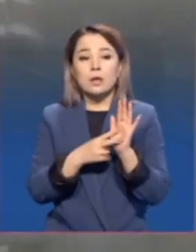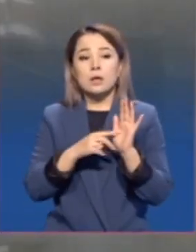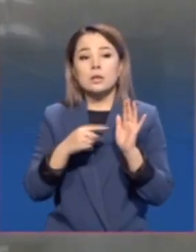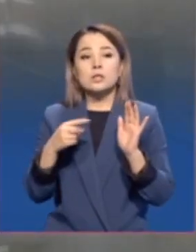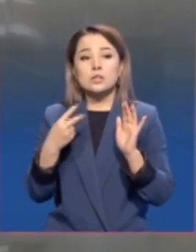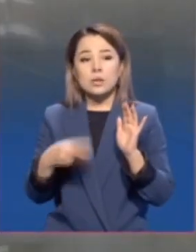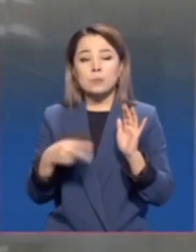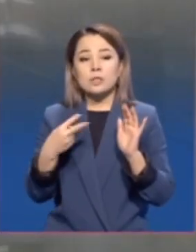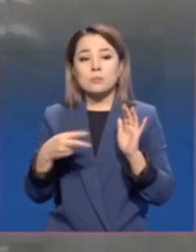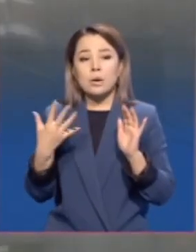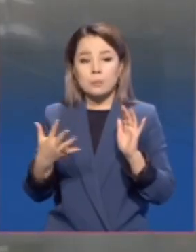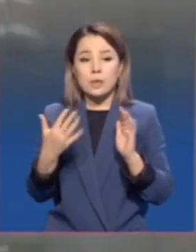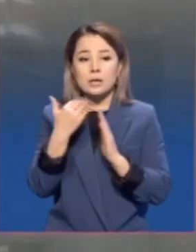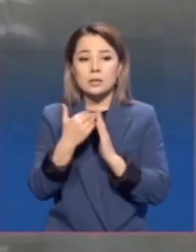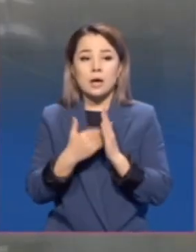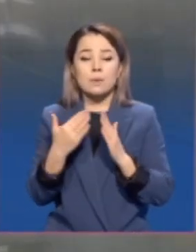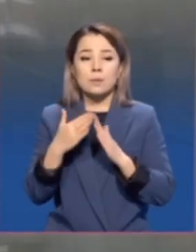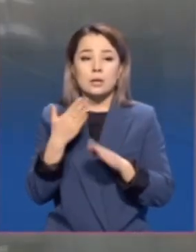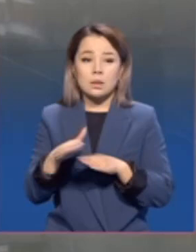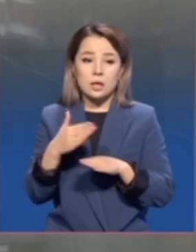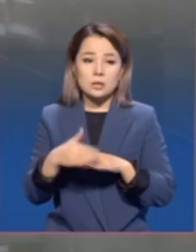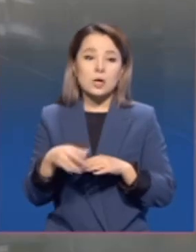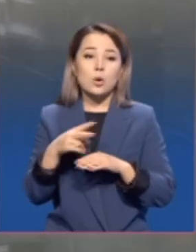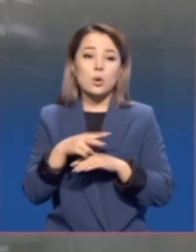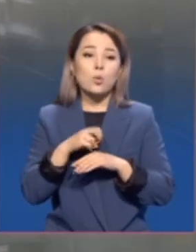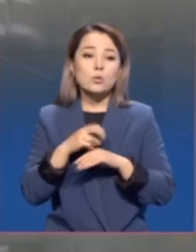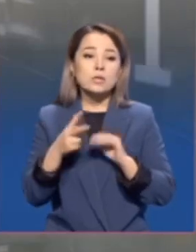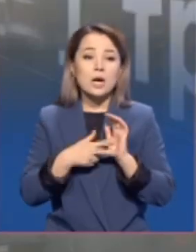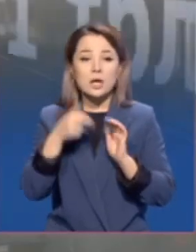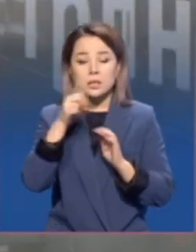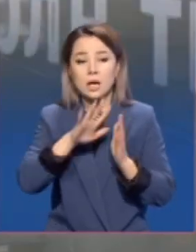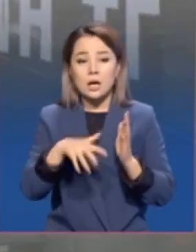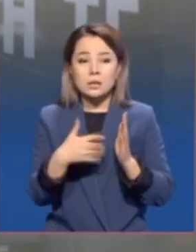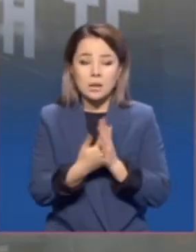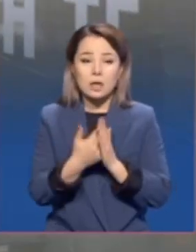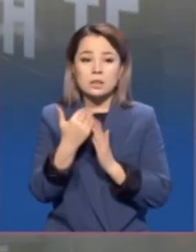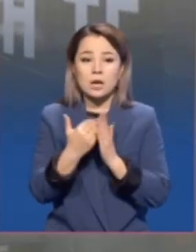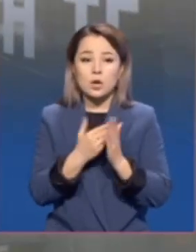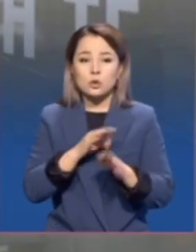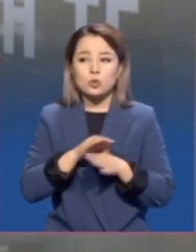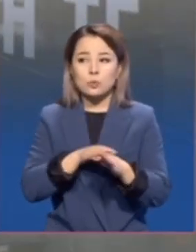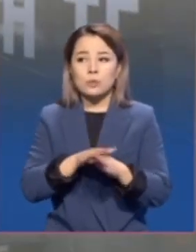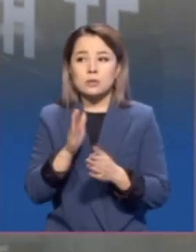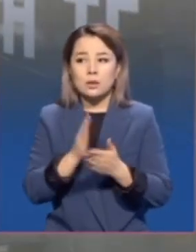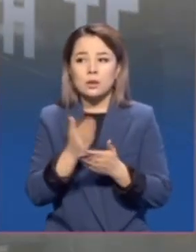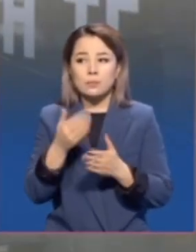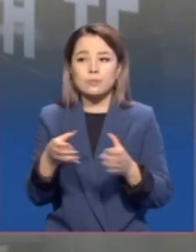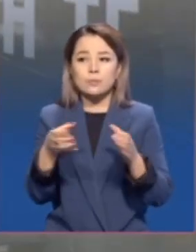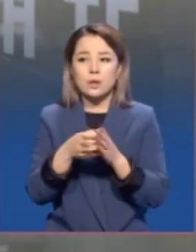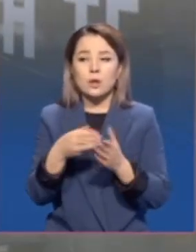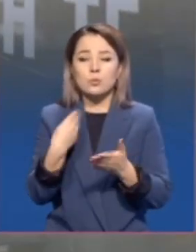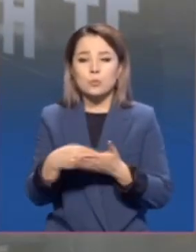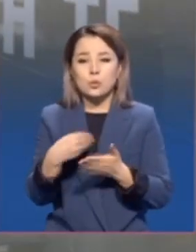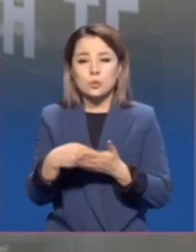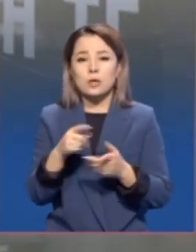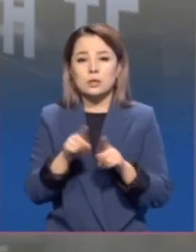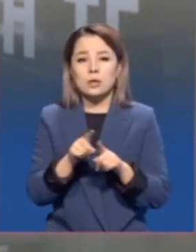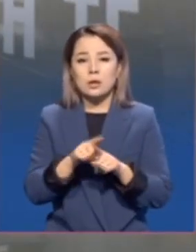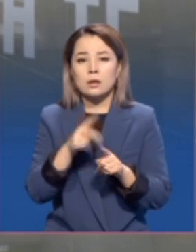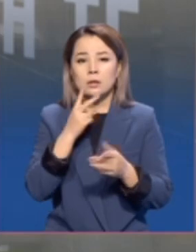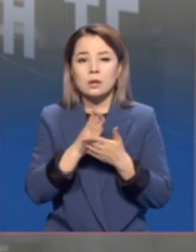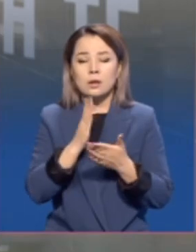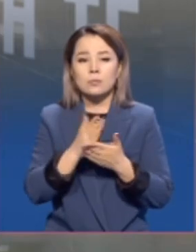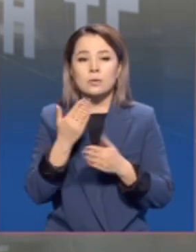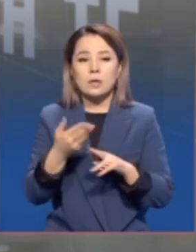7-20-25 ипотека бағдарламасы 2018 жылдан бері жұмыс істейді. Әуелде бағдарламаны қаржыландыруға бюджеттен 1 триллион теңге қарастырылған